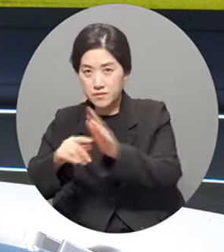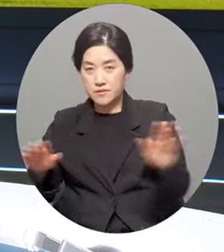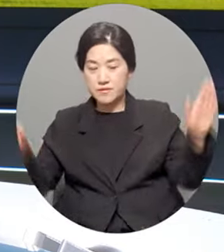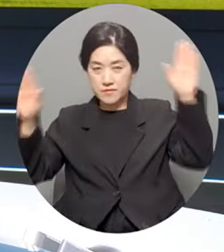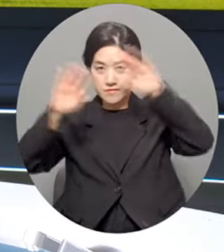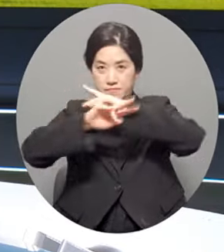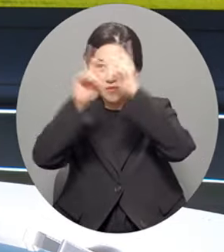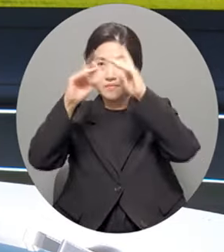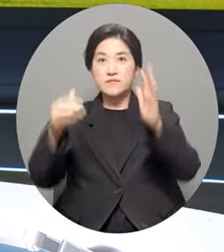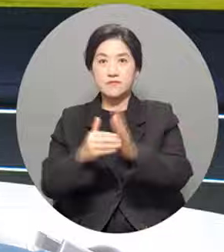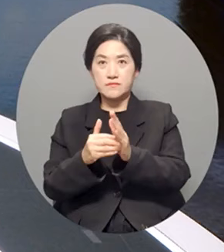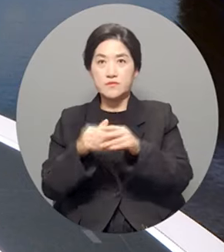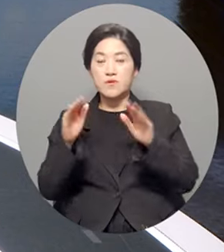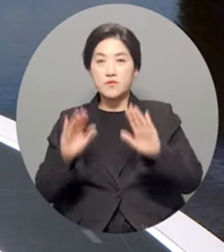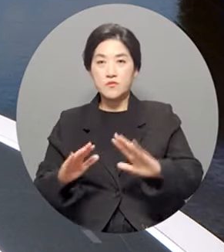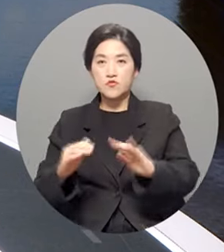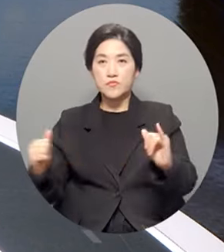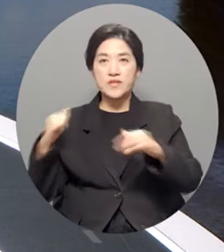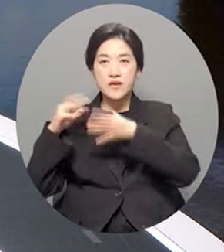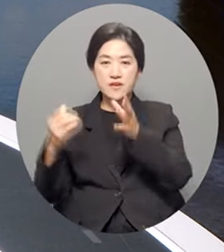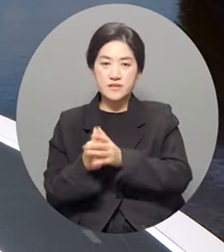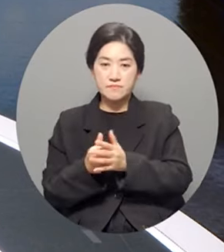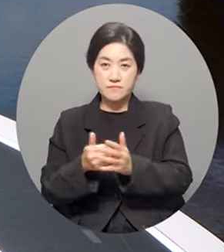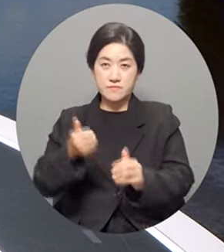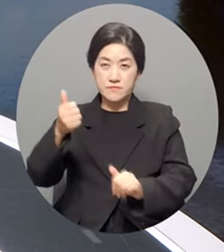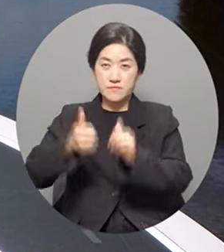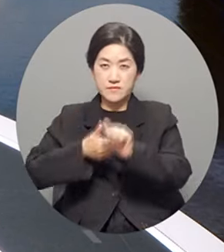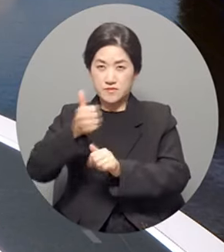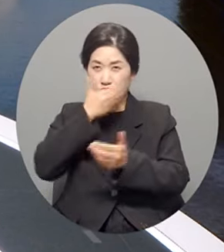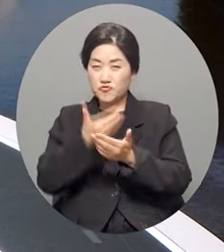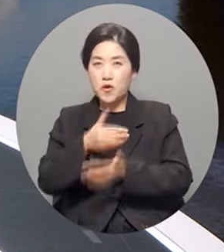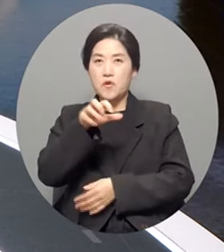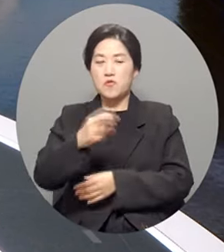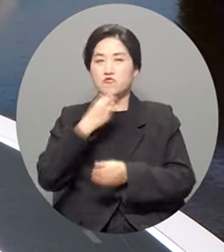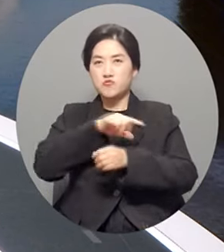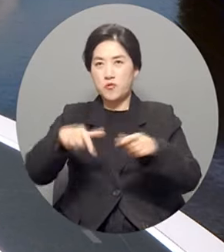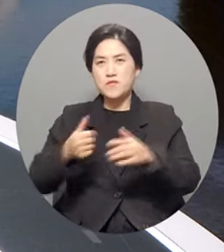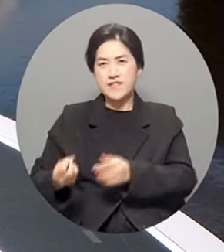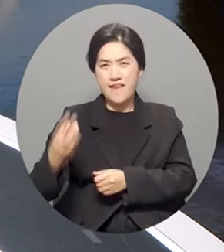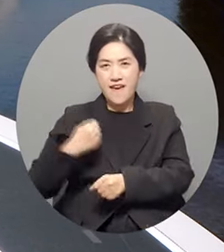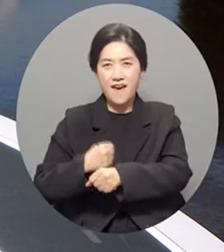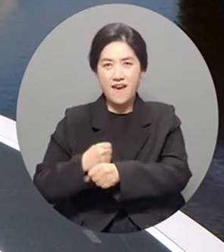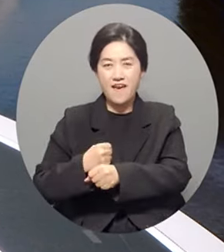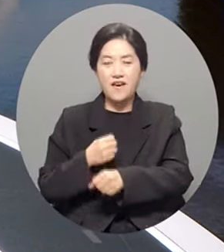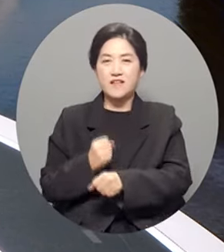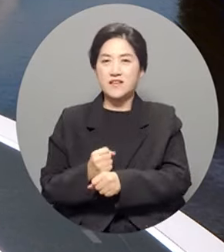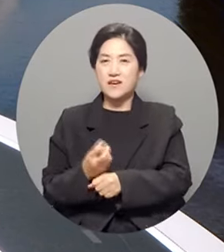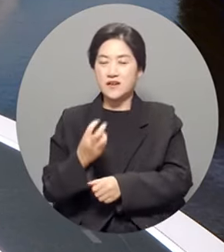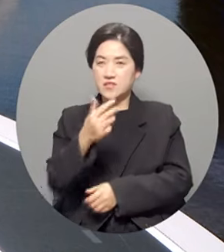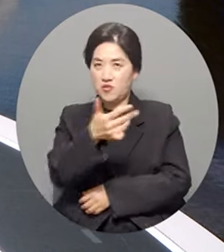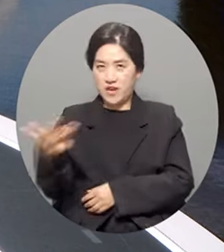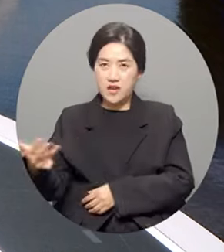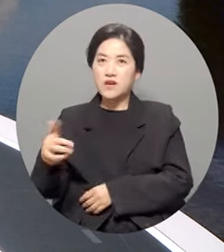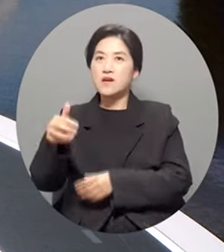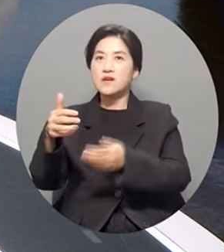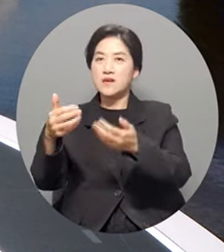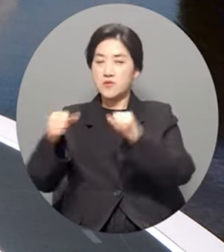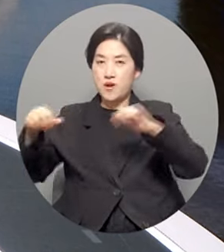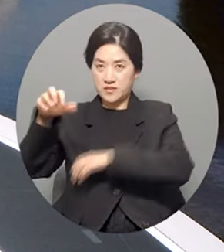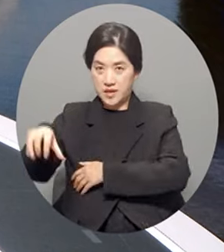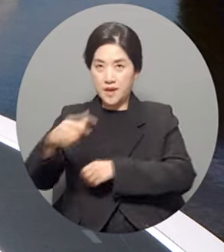자정까지입니다. 국민의힘은 승부처인 수도권 승리를 강조하며 서울 청계광장에서, 민주당은 정권 심판을